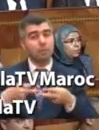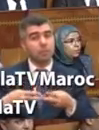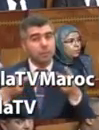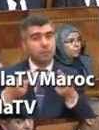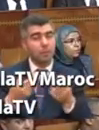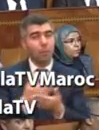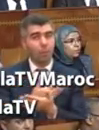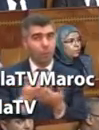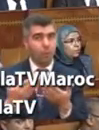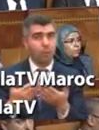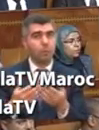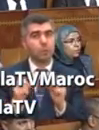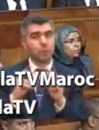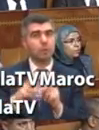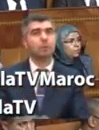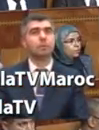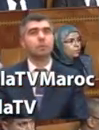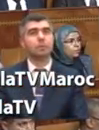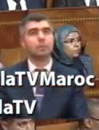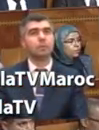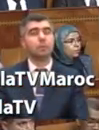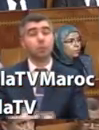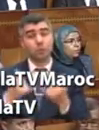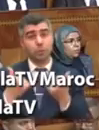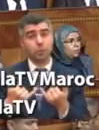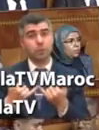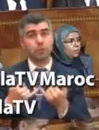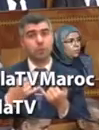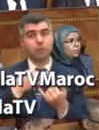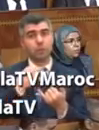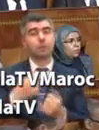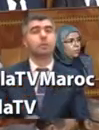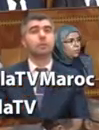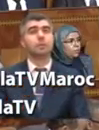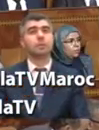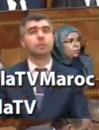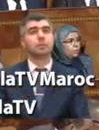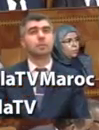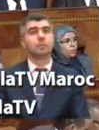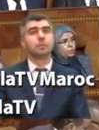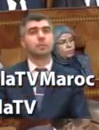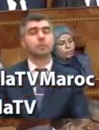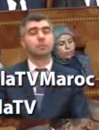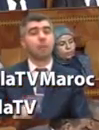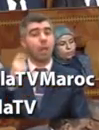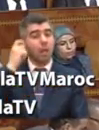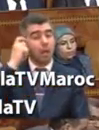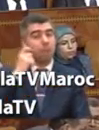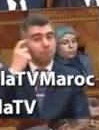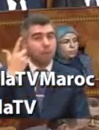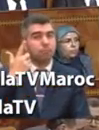المأسسة إلى مأسسة فعلية لهذه الضوابط. اليوم السيد الوزير اللي ممكن نطالبوا به هو أن نفكروا في